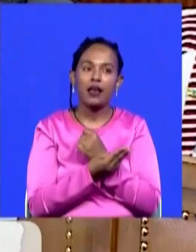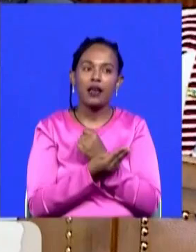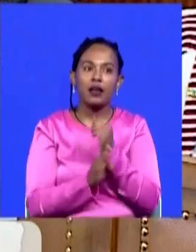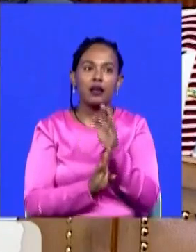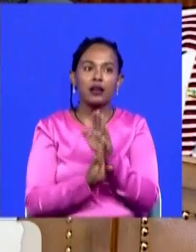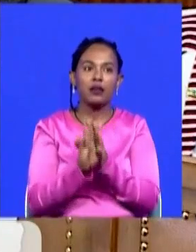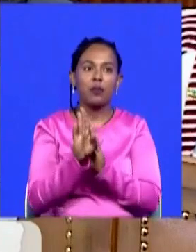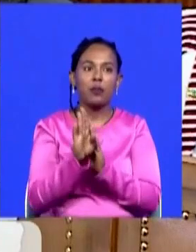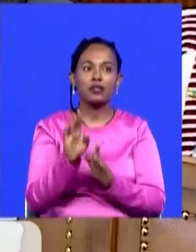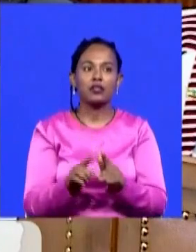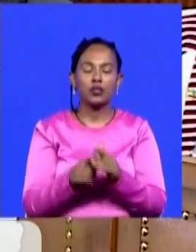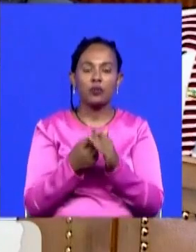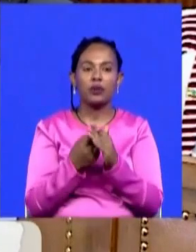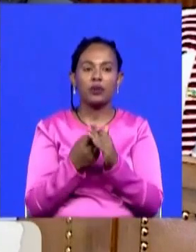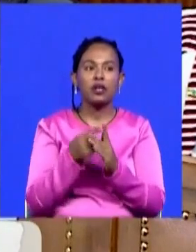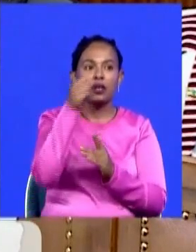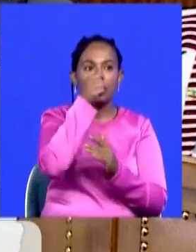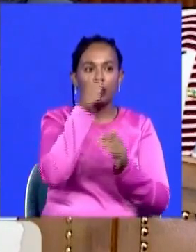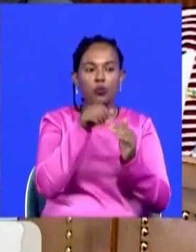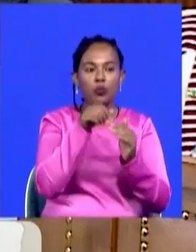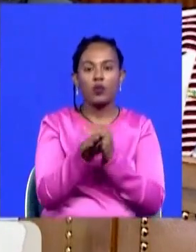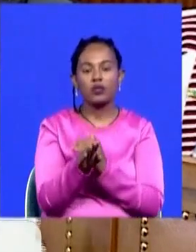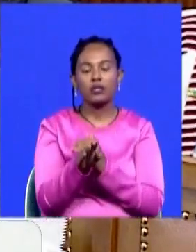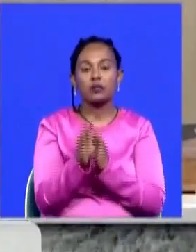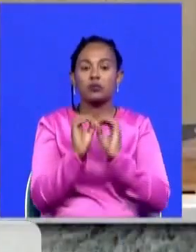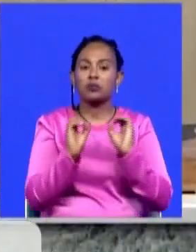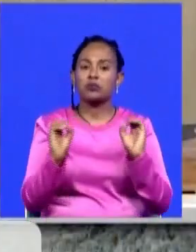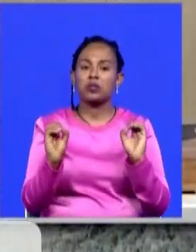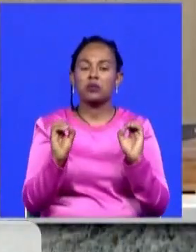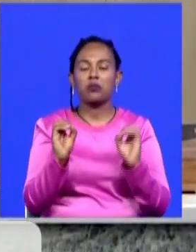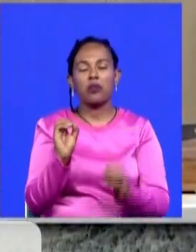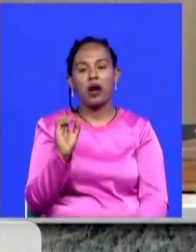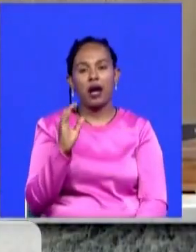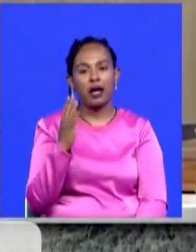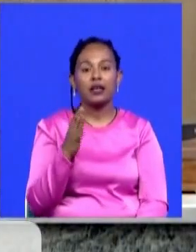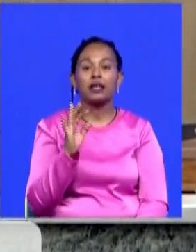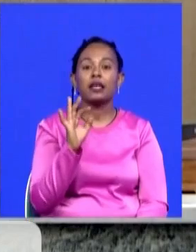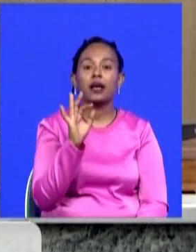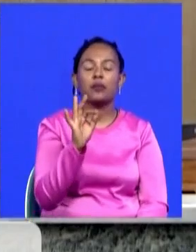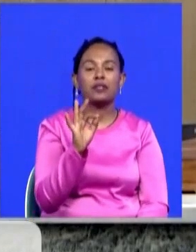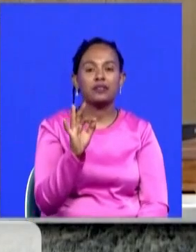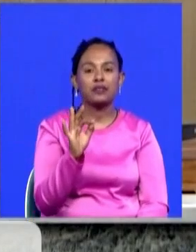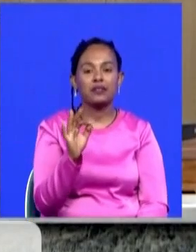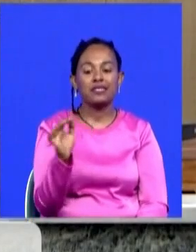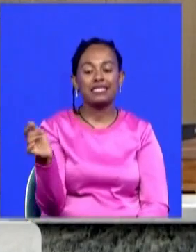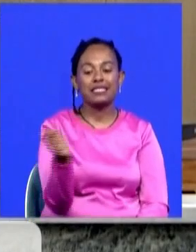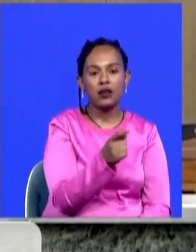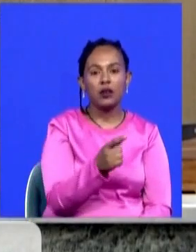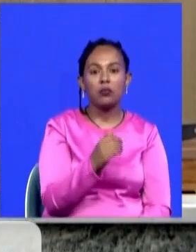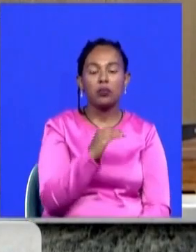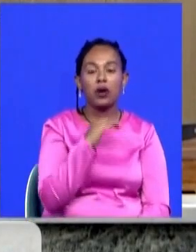ልማት ስንጀምር ኢትዮጵያ ውስጥ ምንም አይነት የምርጥ ዘር ማቅረብ ብቃት